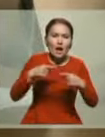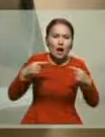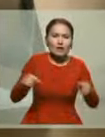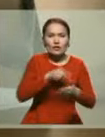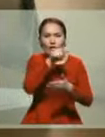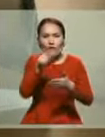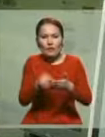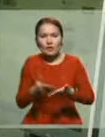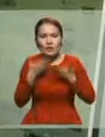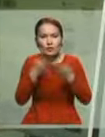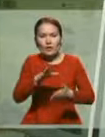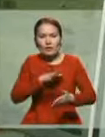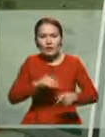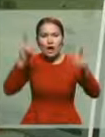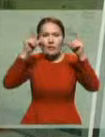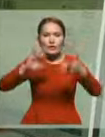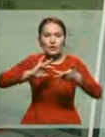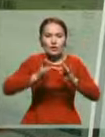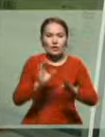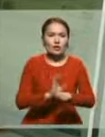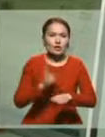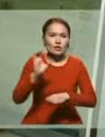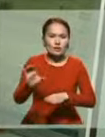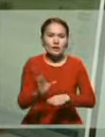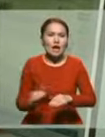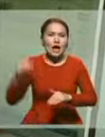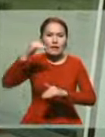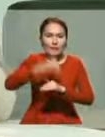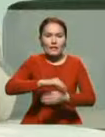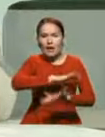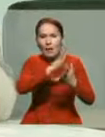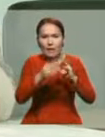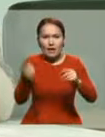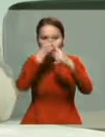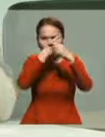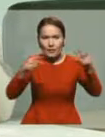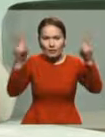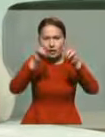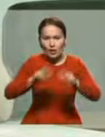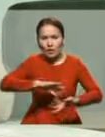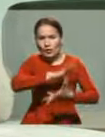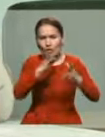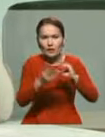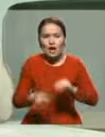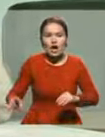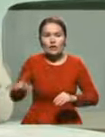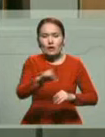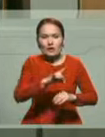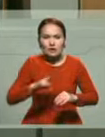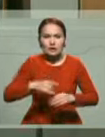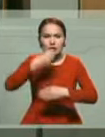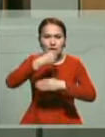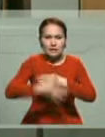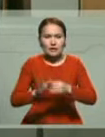поштаға да сайлау учаскелерінен фотоматериалдарды жөнелтуде. Кешкісін барлық мәліметтер сараланып қорытындыланған соң ол республикалық